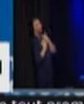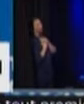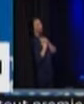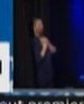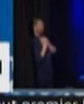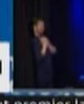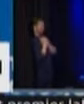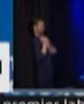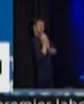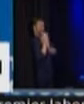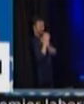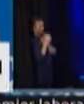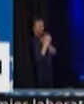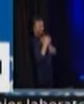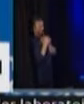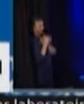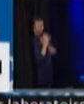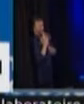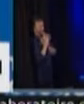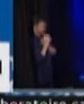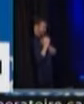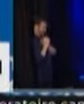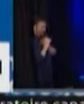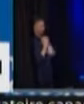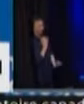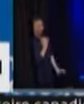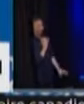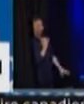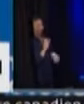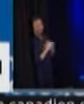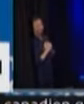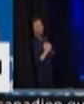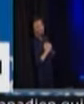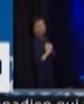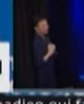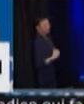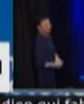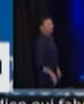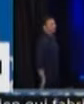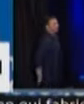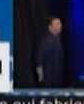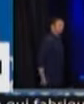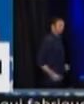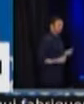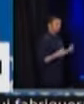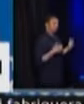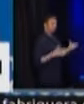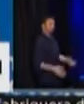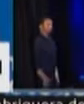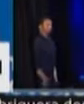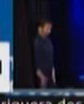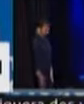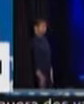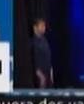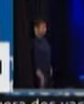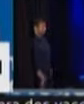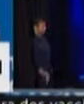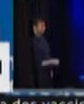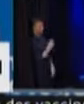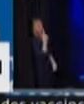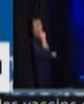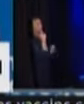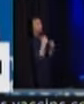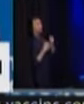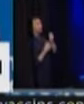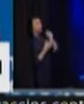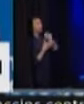est-ce que... À quelle santé et à la santé publique, est-ce qu'ils comprennent que quelqu'un qui a déjà eu la COVID et veut encore avoir deux